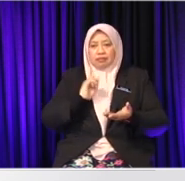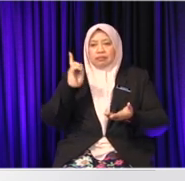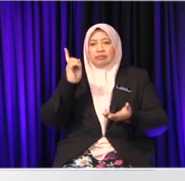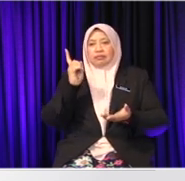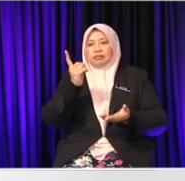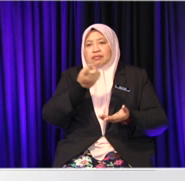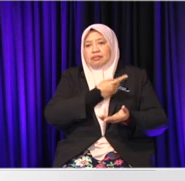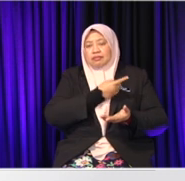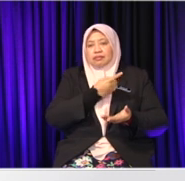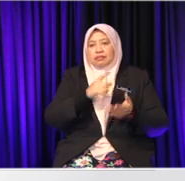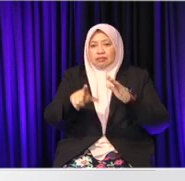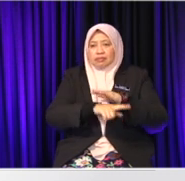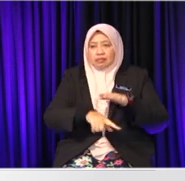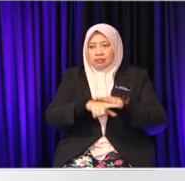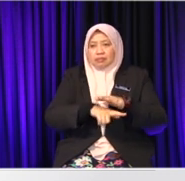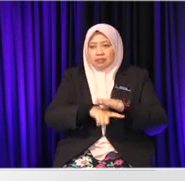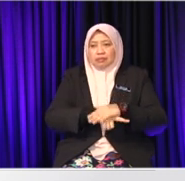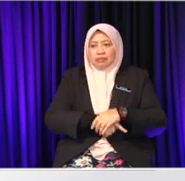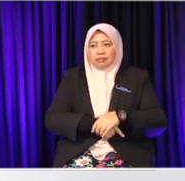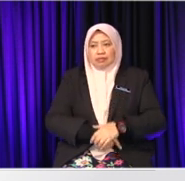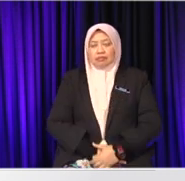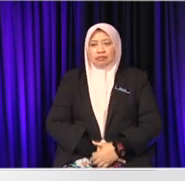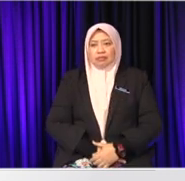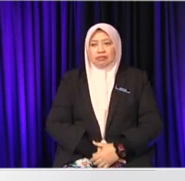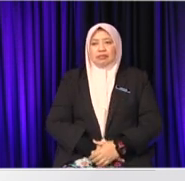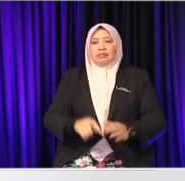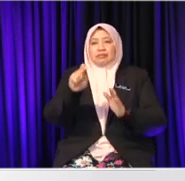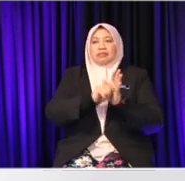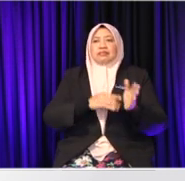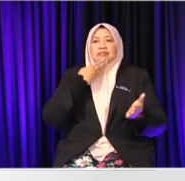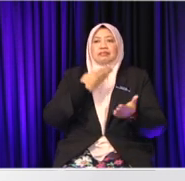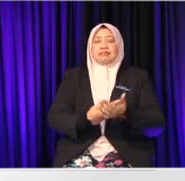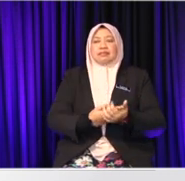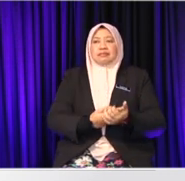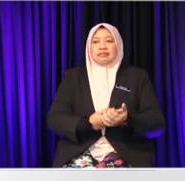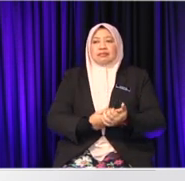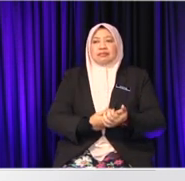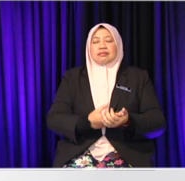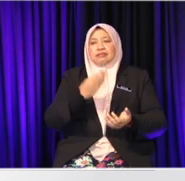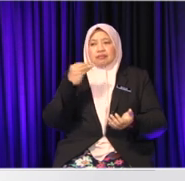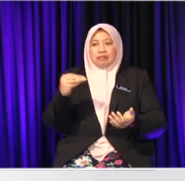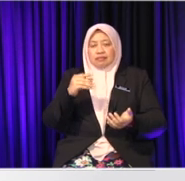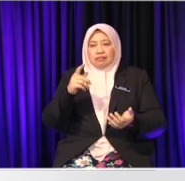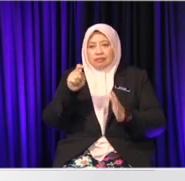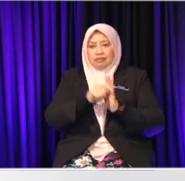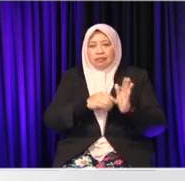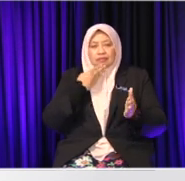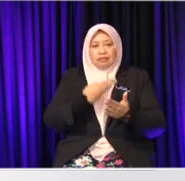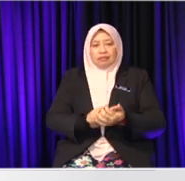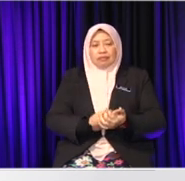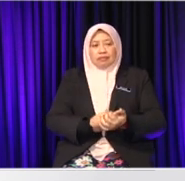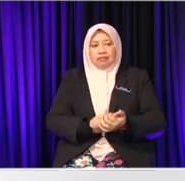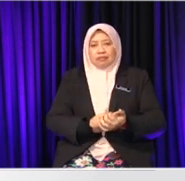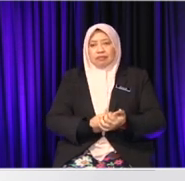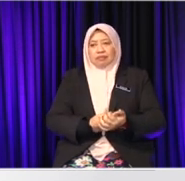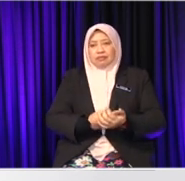mereka lindungi Oke terbaik dan terbaik itulah dia